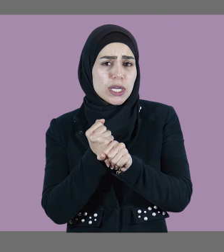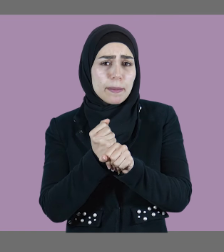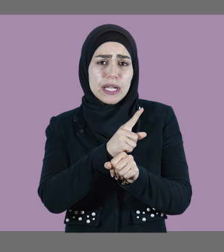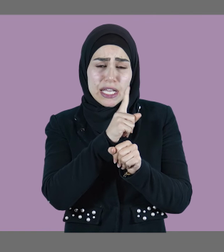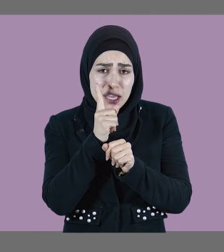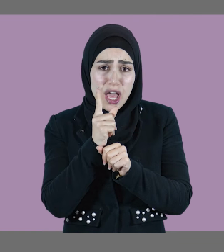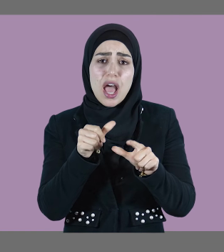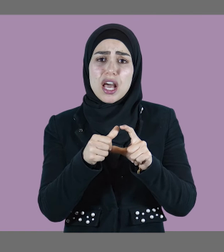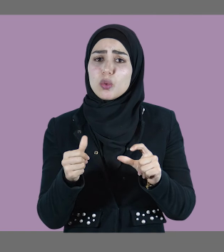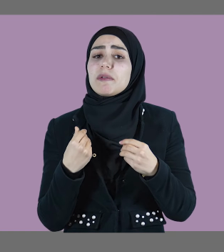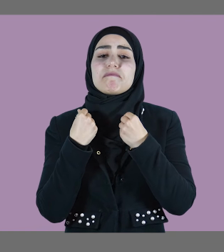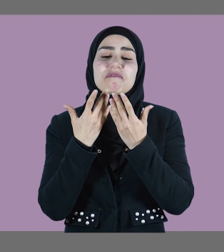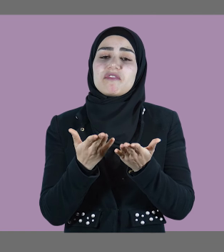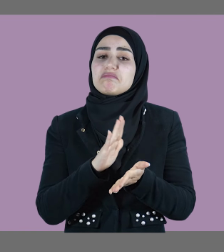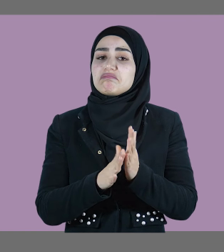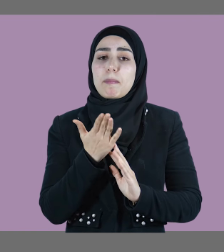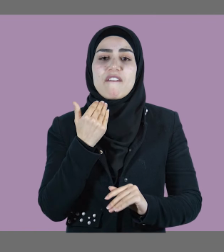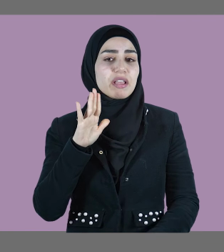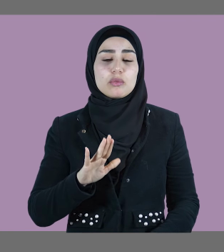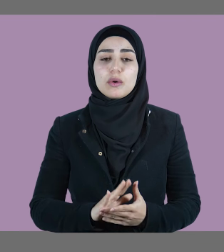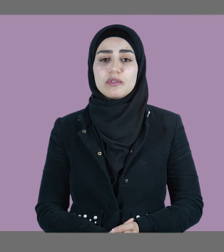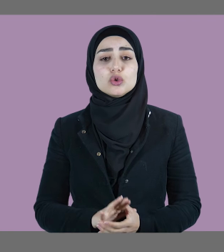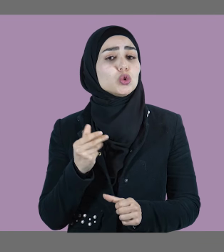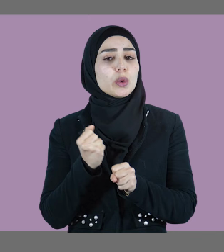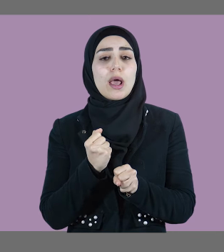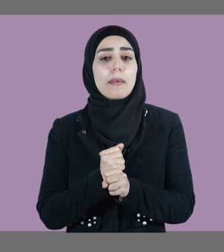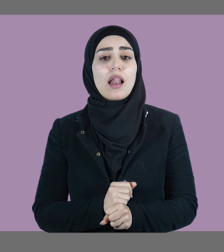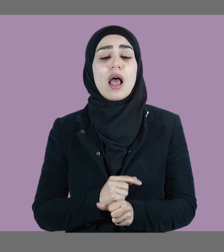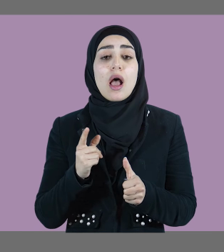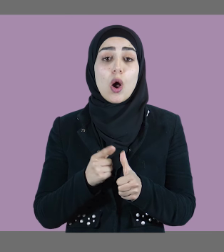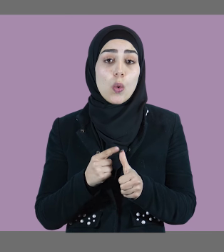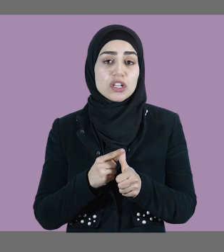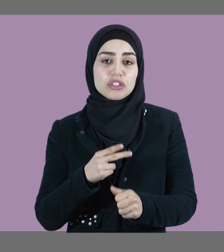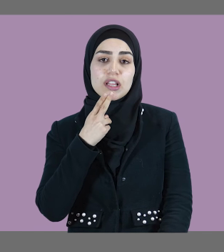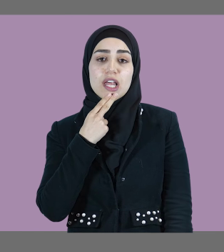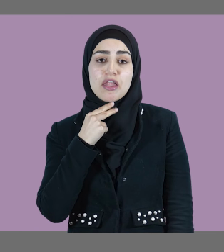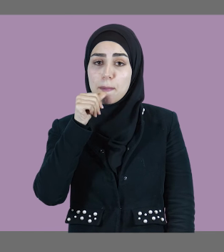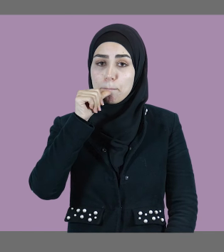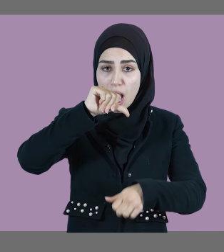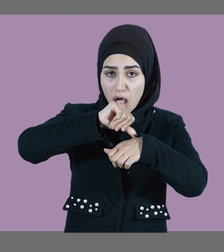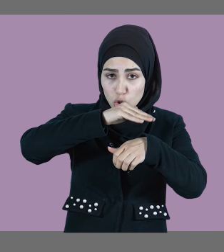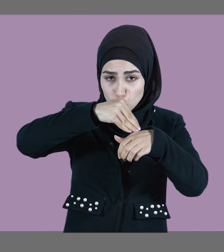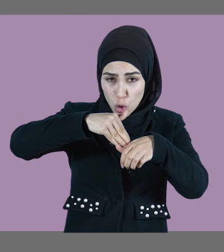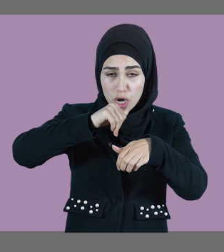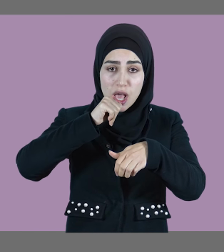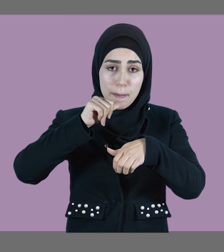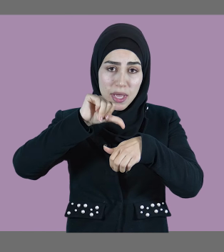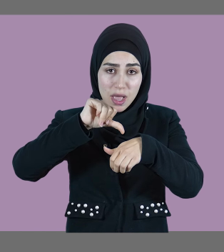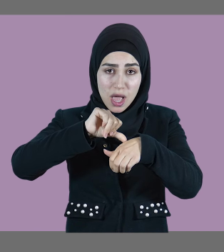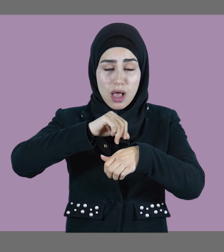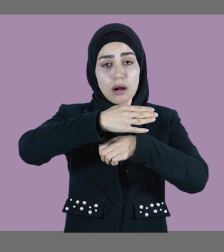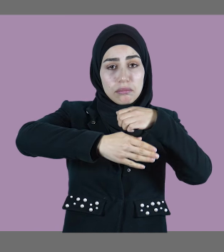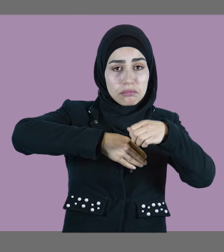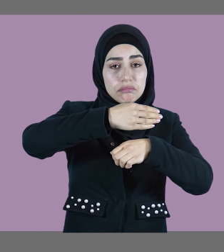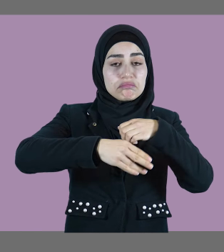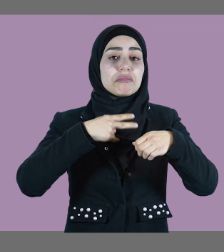نعمل إذا كانوا حتى هاي الأدوات مش متوفرة عننا؟ هون بنحاول نغسل الجرح بالمي ونلفه